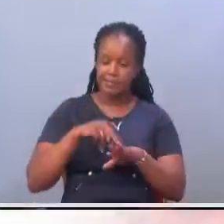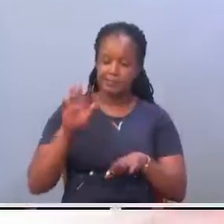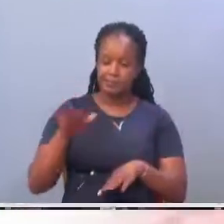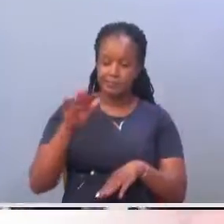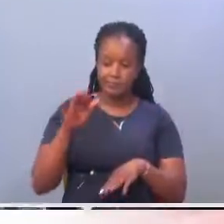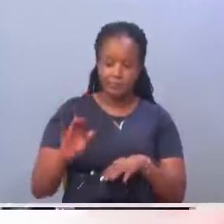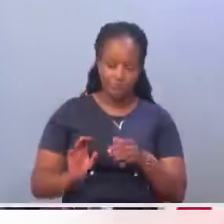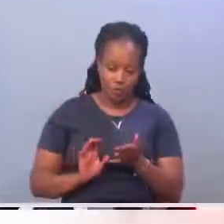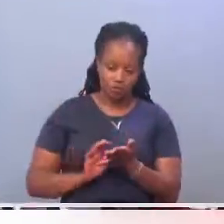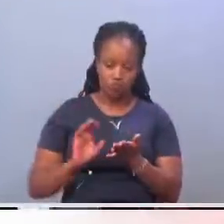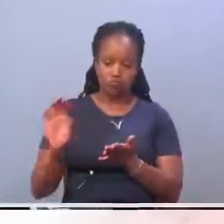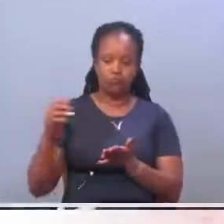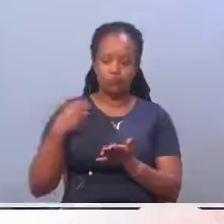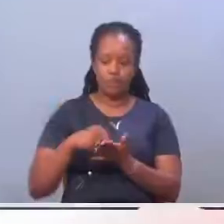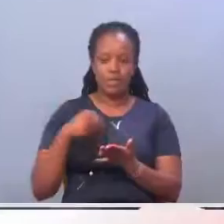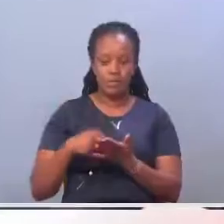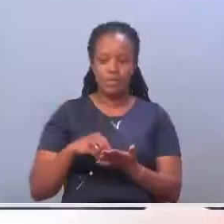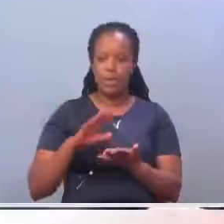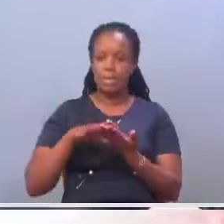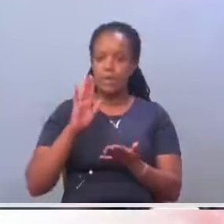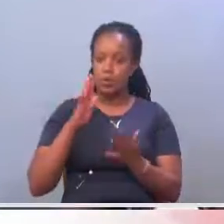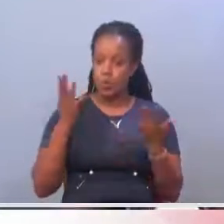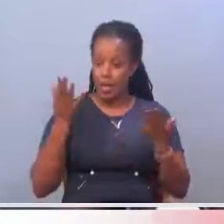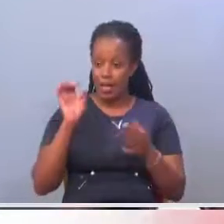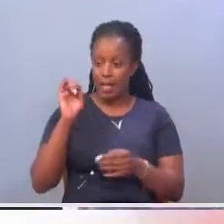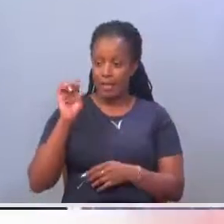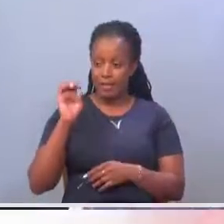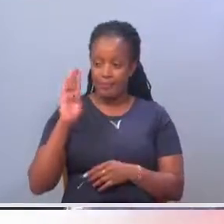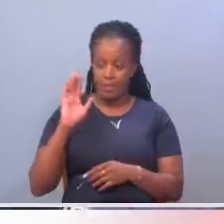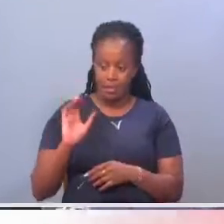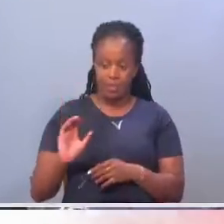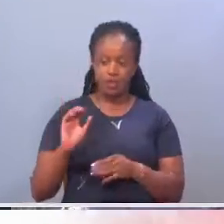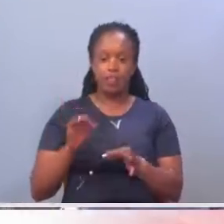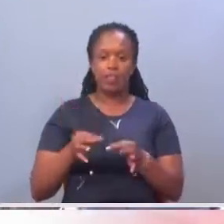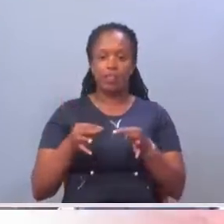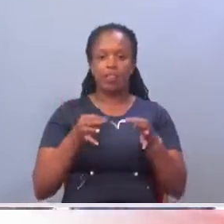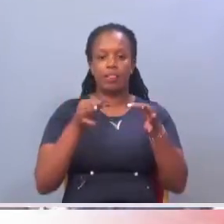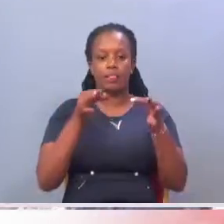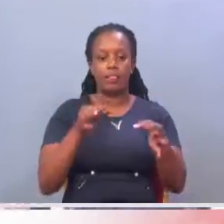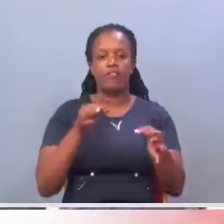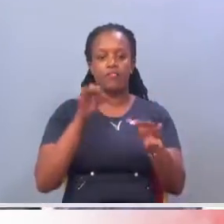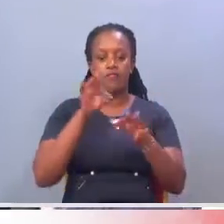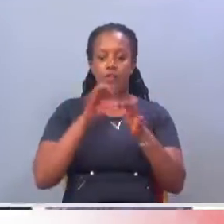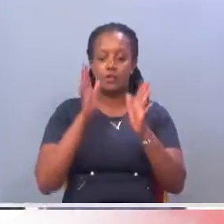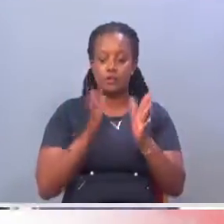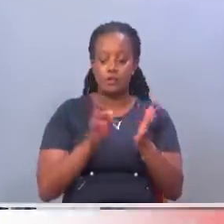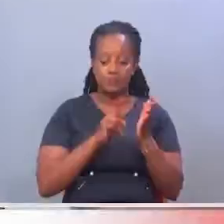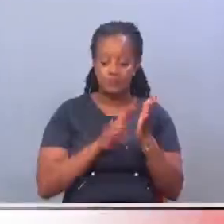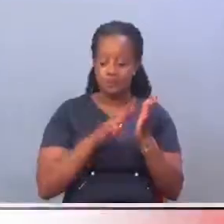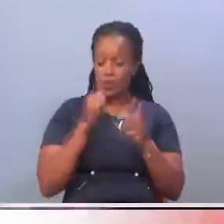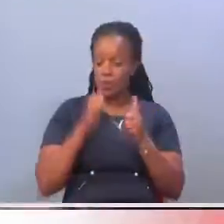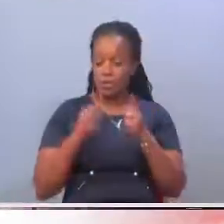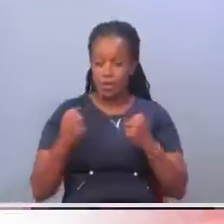and Boundaries Commission, IEBC, to facilitate the extension of the ongoing mass voter registration, which is coming to a close